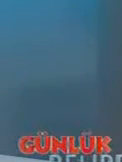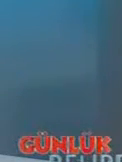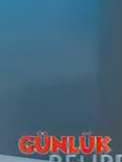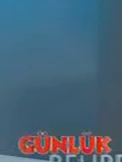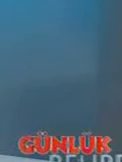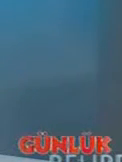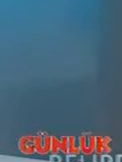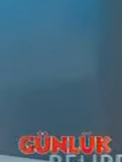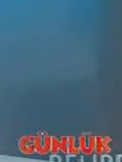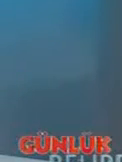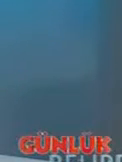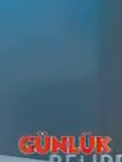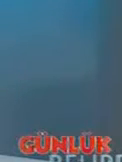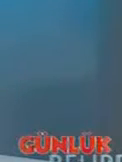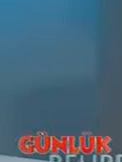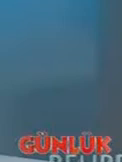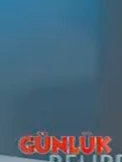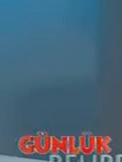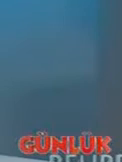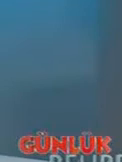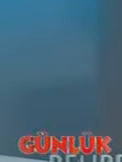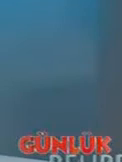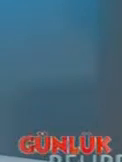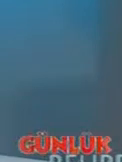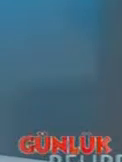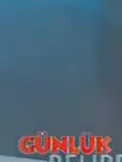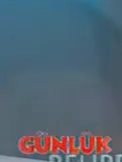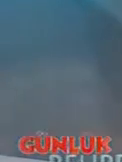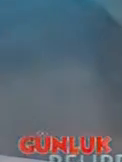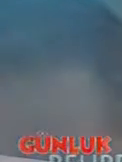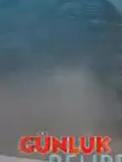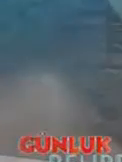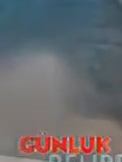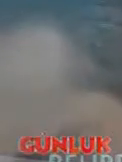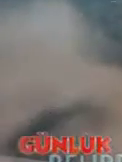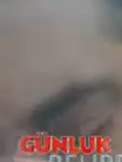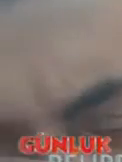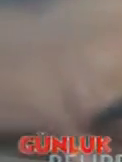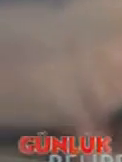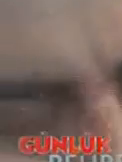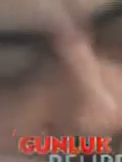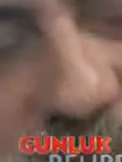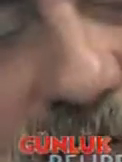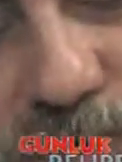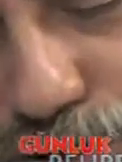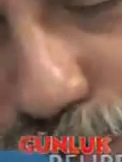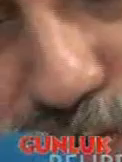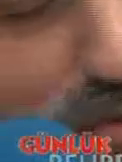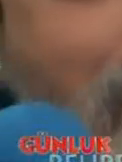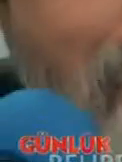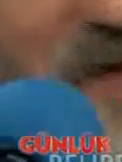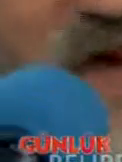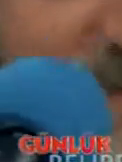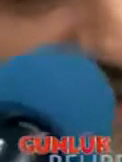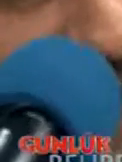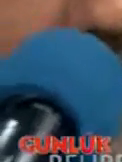Tek sevgilim aklıma düştün, nazen de sevgilim yadıma